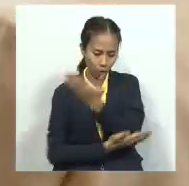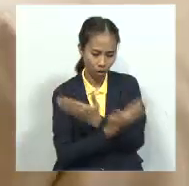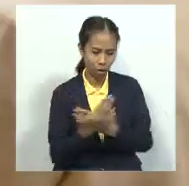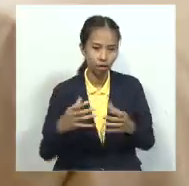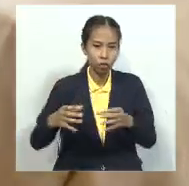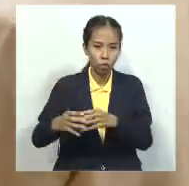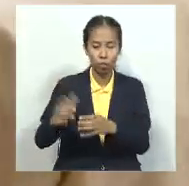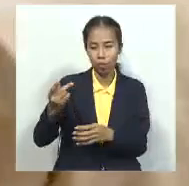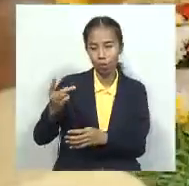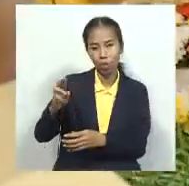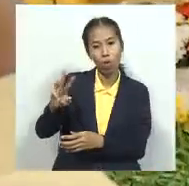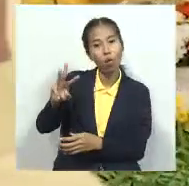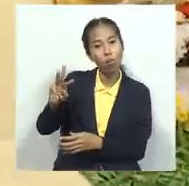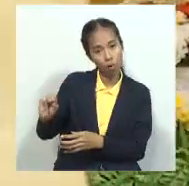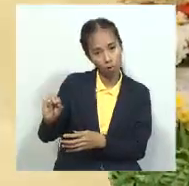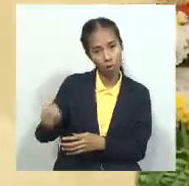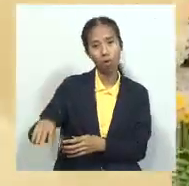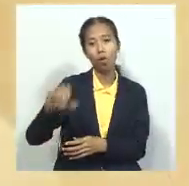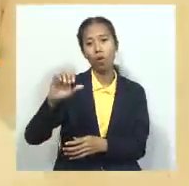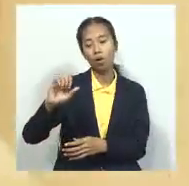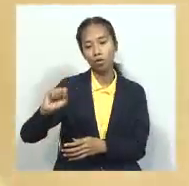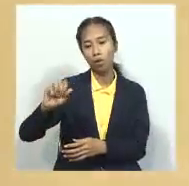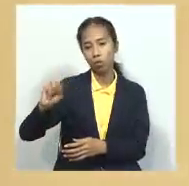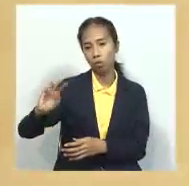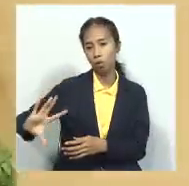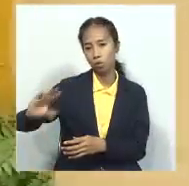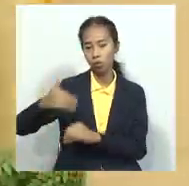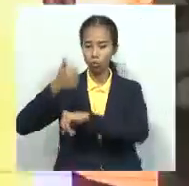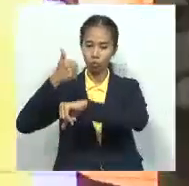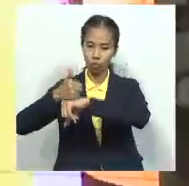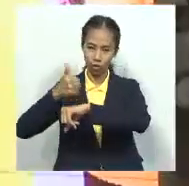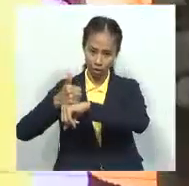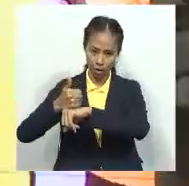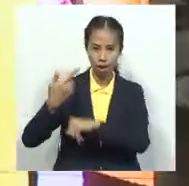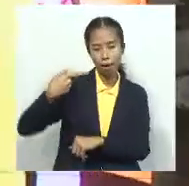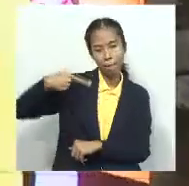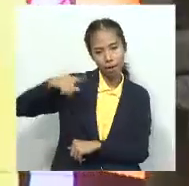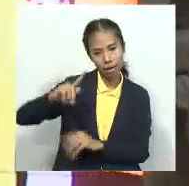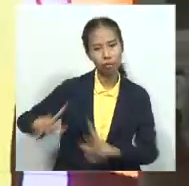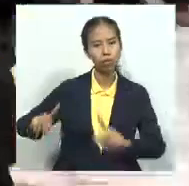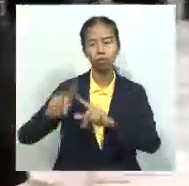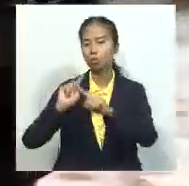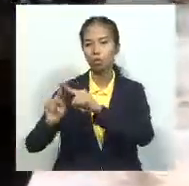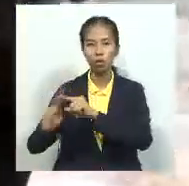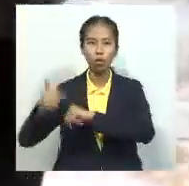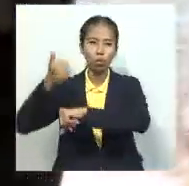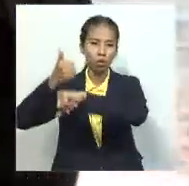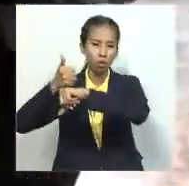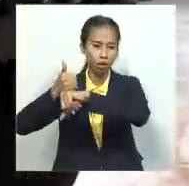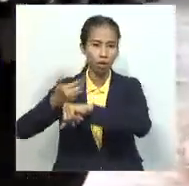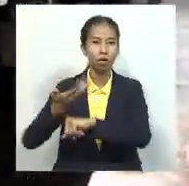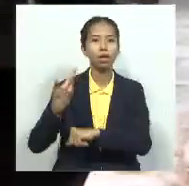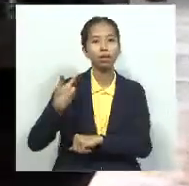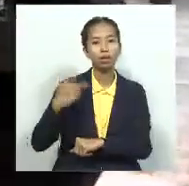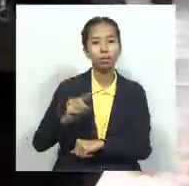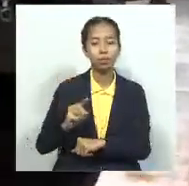นตรีผู้แทนสภานิติบัญญัติแห่งชาติหัวหน้าส่วนราชการระดับปลัดกระทรวงผู้บัญชาการเหล่าทัพและข้าราชการ